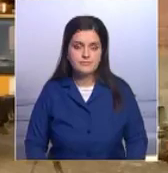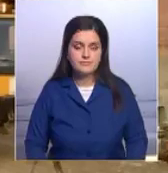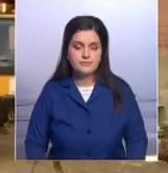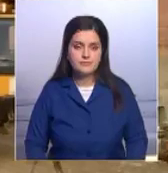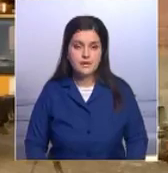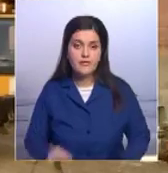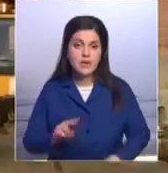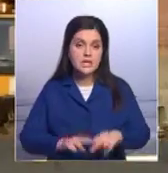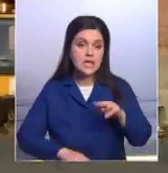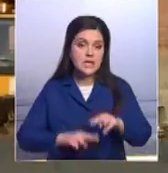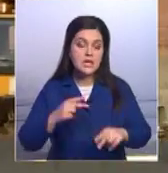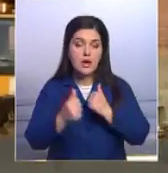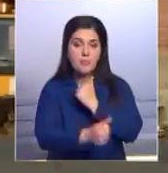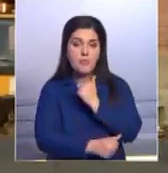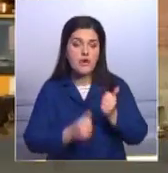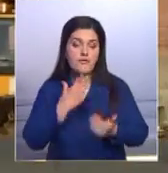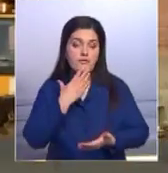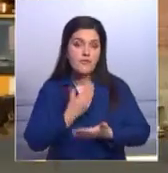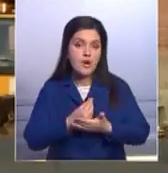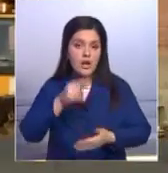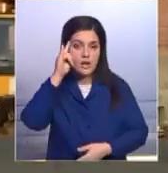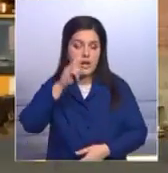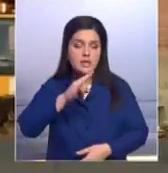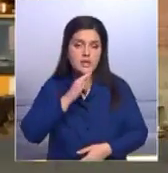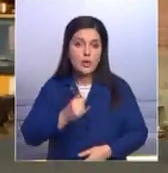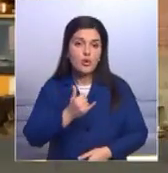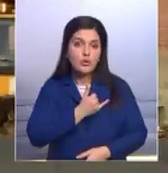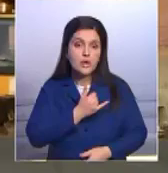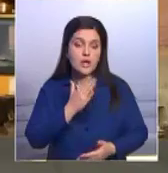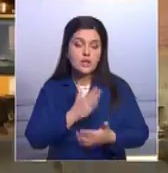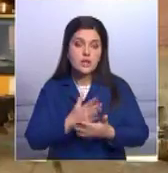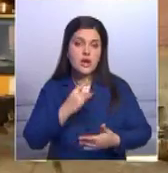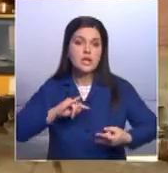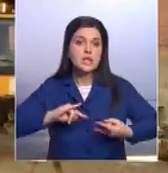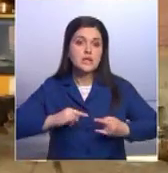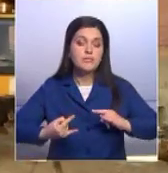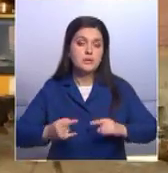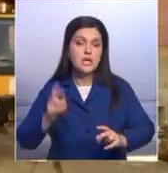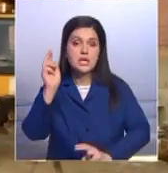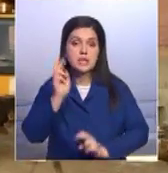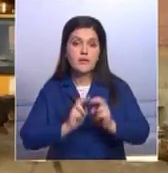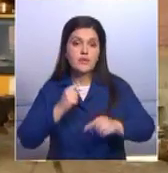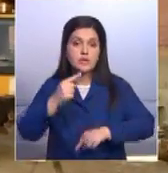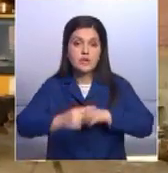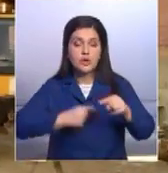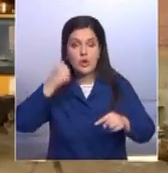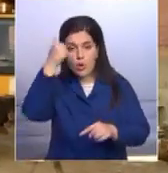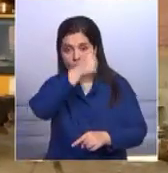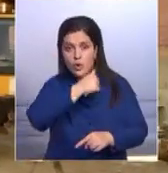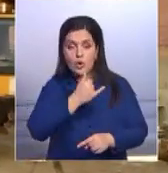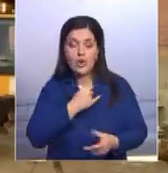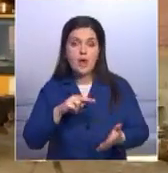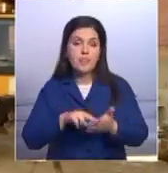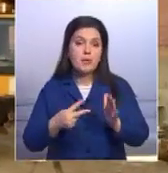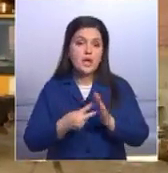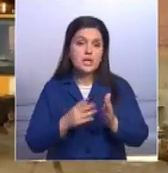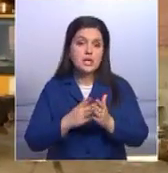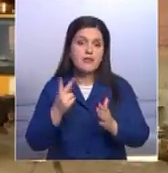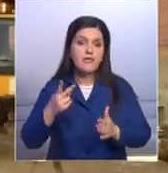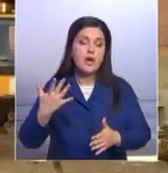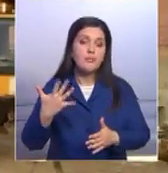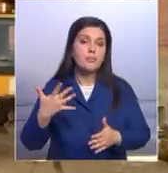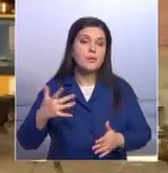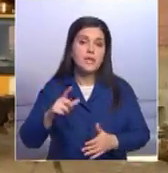Все строительные материалы отечественного производства. У нас в районе есть свой кирпичный завод. На следующий год мы также планируем построить 2 5-этажных дома.